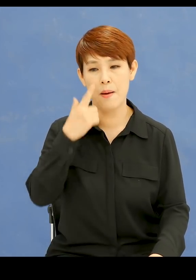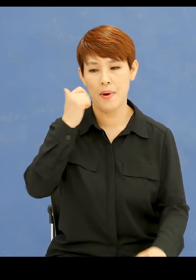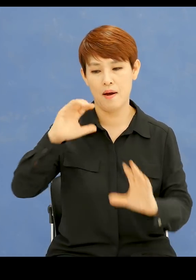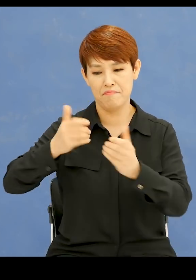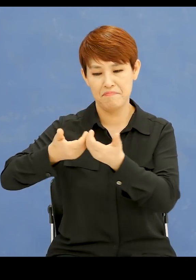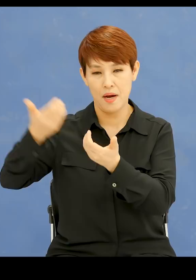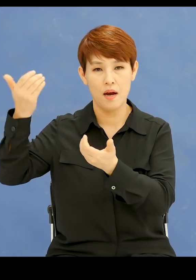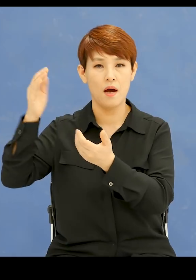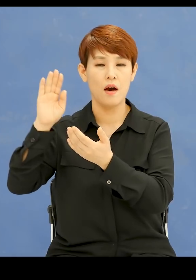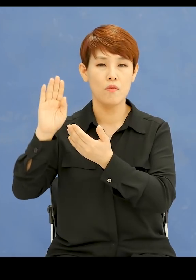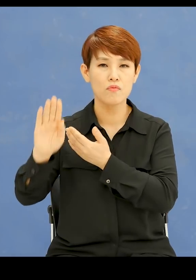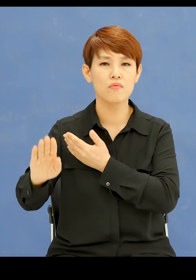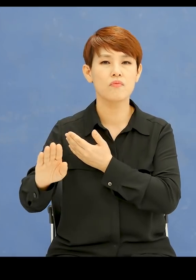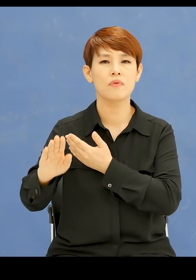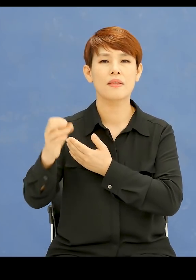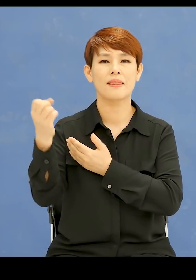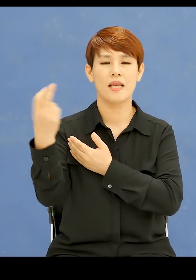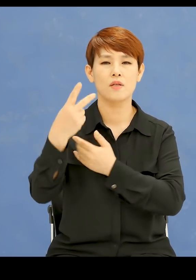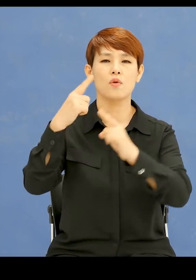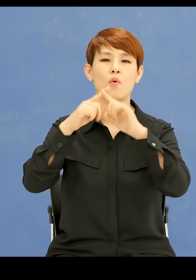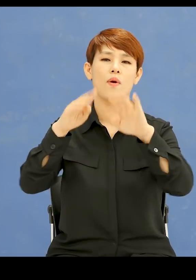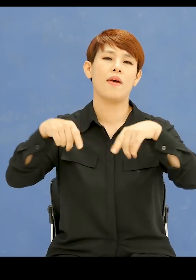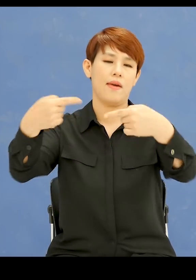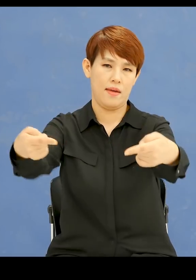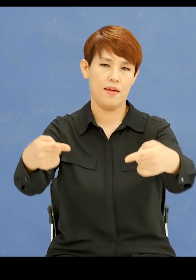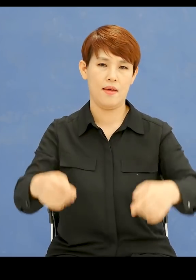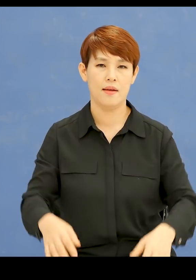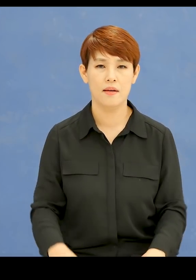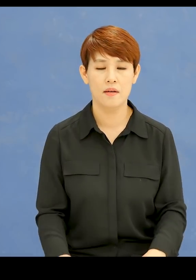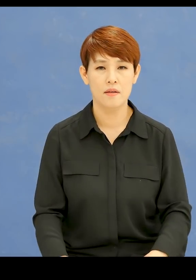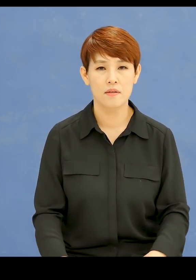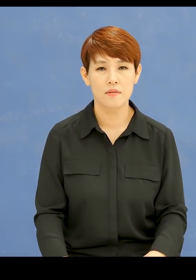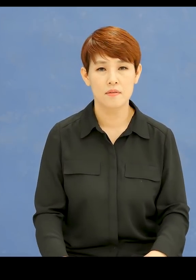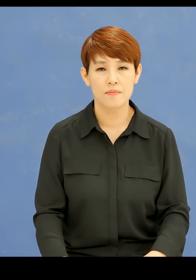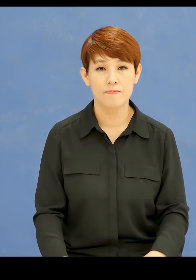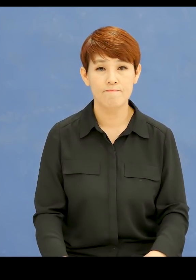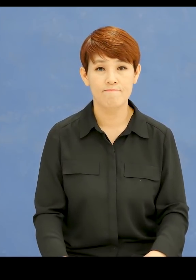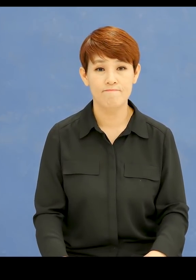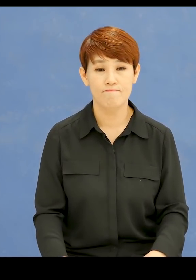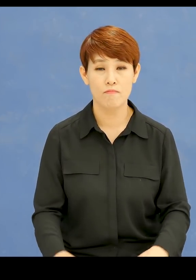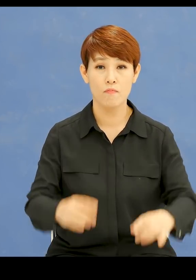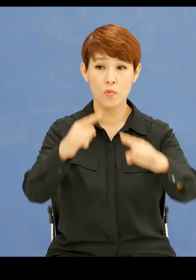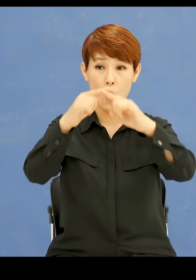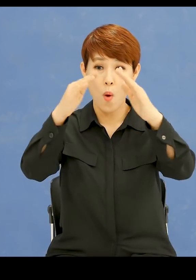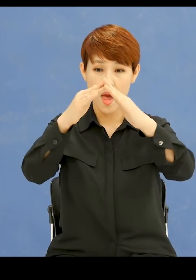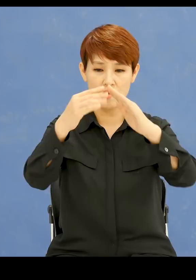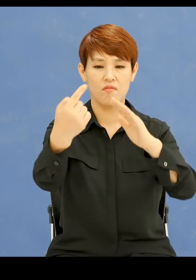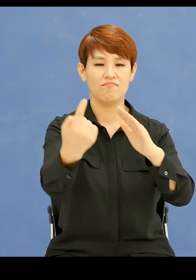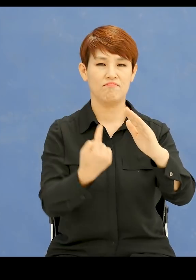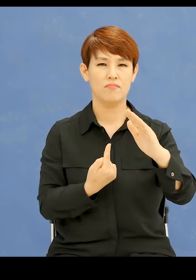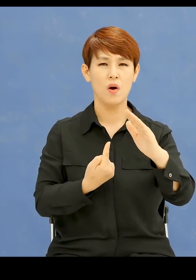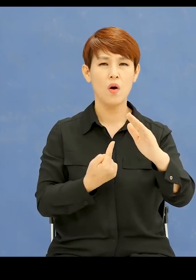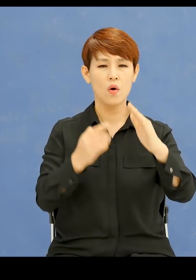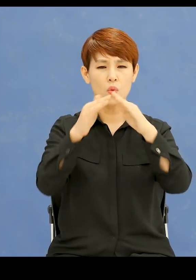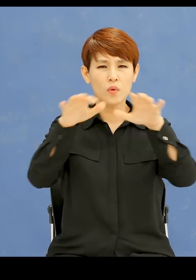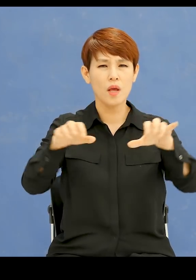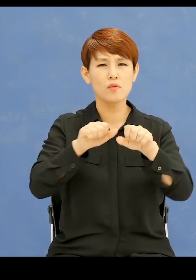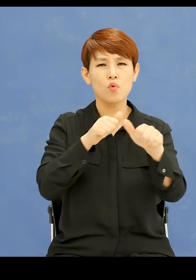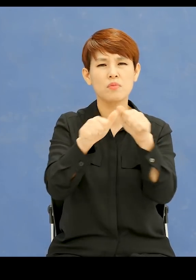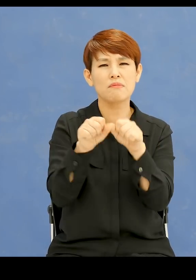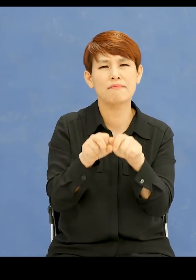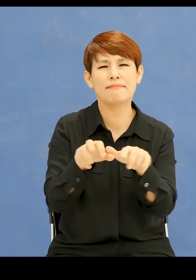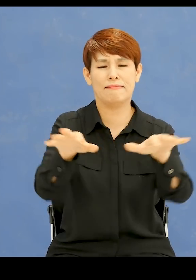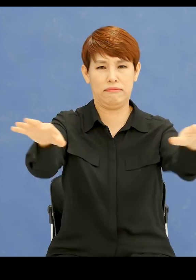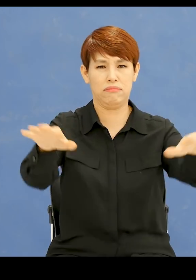나서 교회를 이제 다시 가게 되죠. 그때 이제 교회에서 신방을 이제 오더라고요. 다 동네에 소문이 났잖아요. 아버님 돌아가신